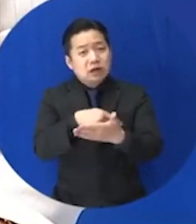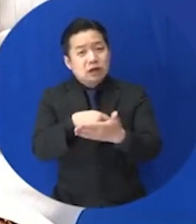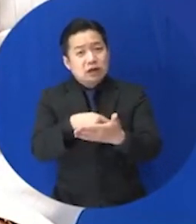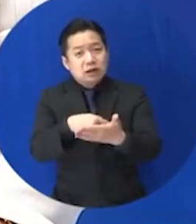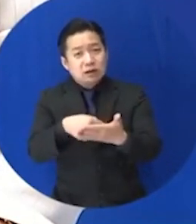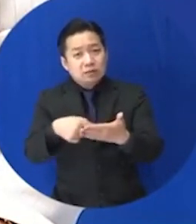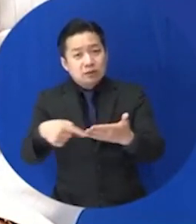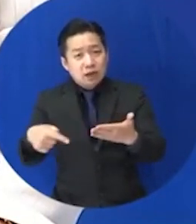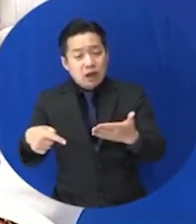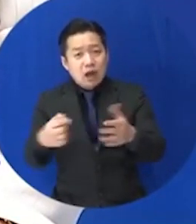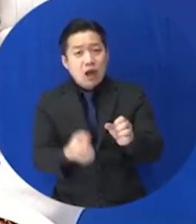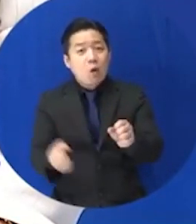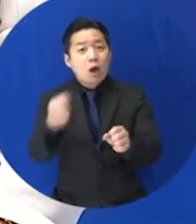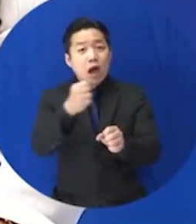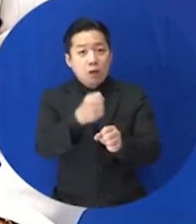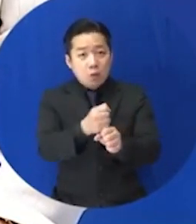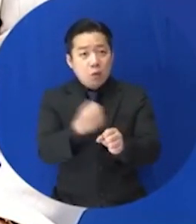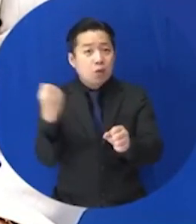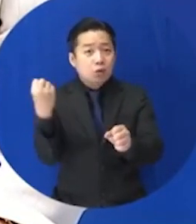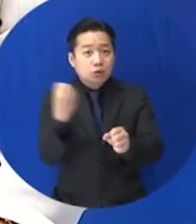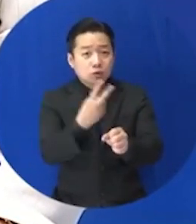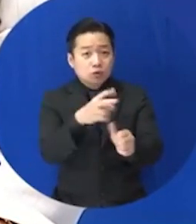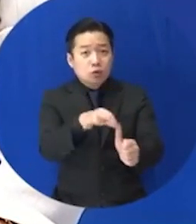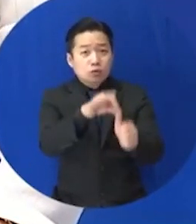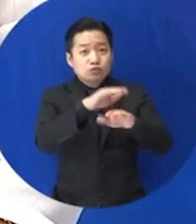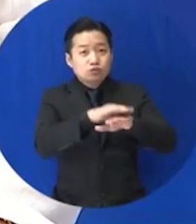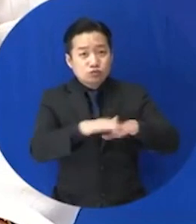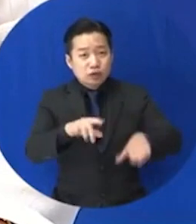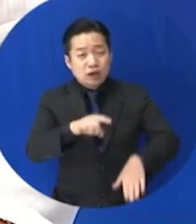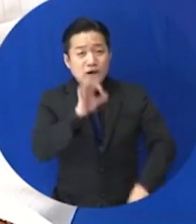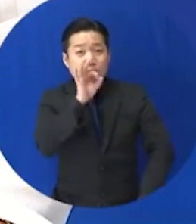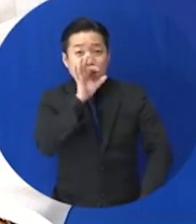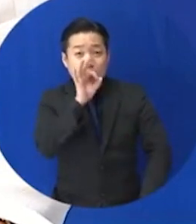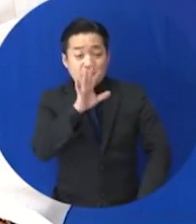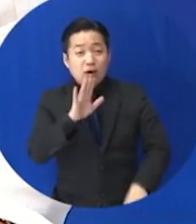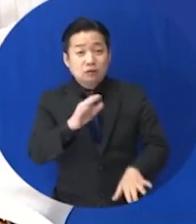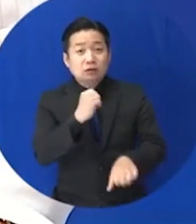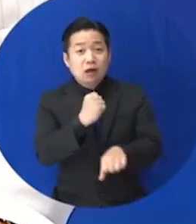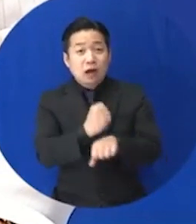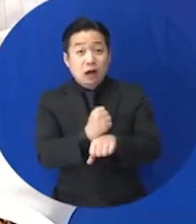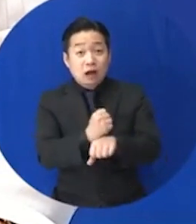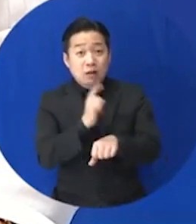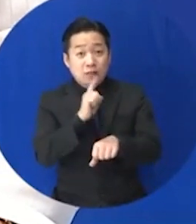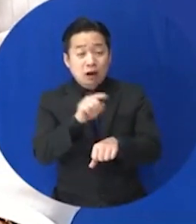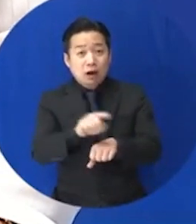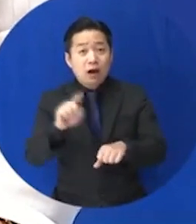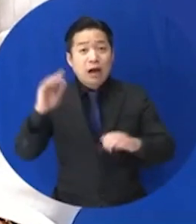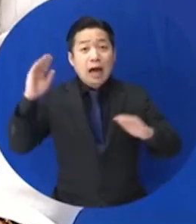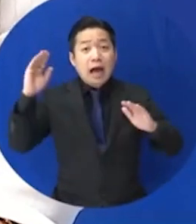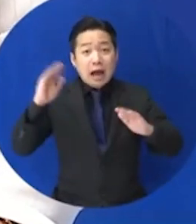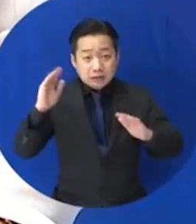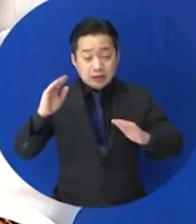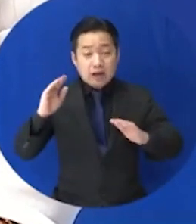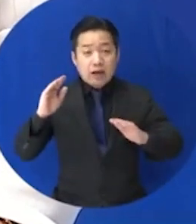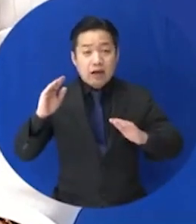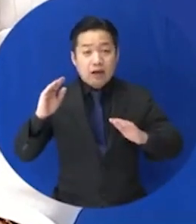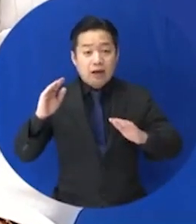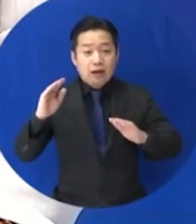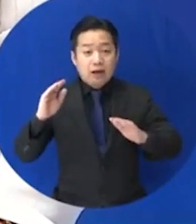그런 구제가 저기 불가능하다 할때 이제 하는 것이지 이런 학생의 또